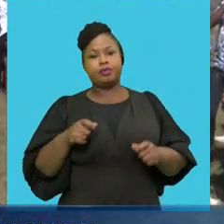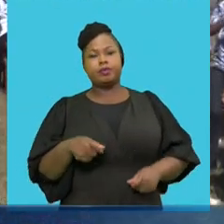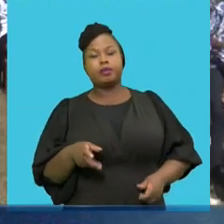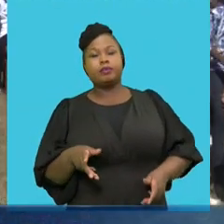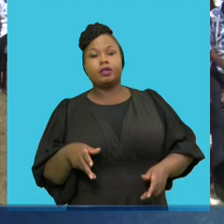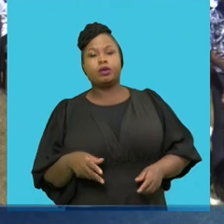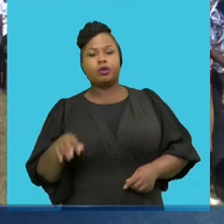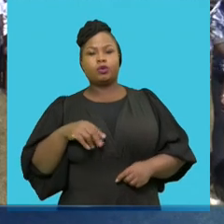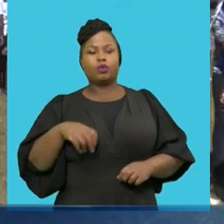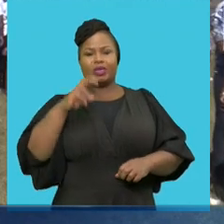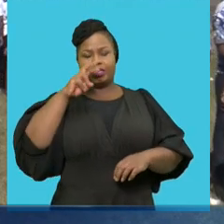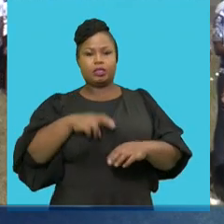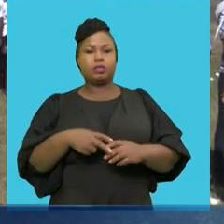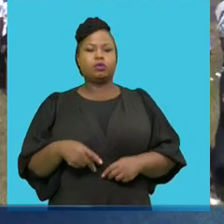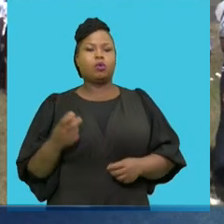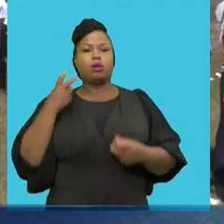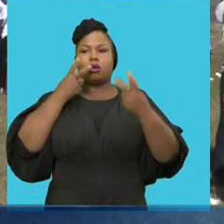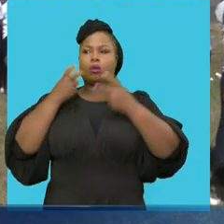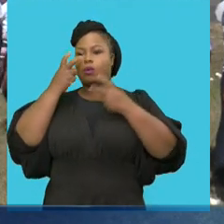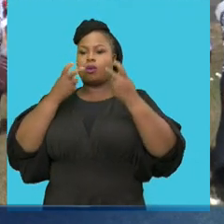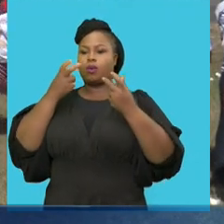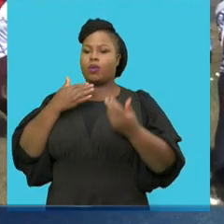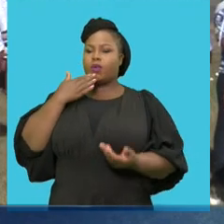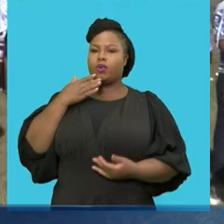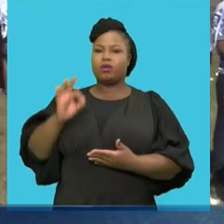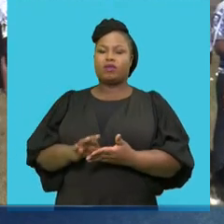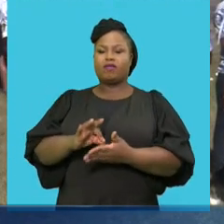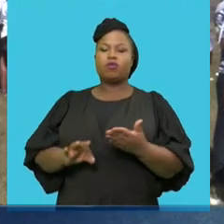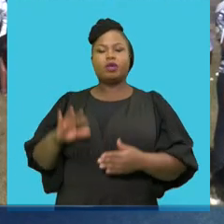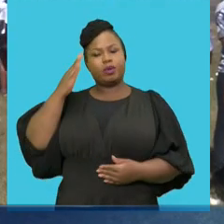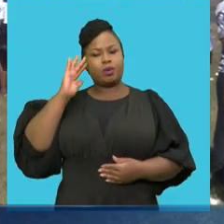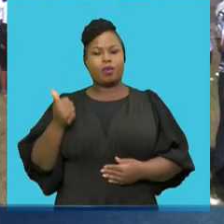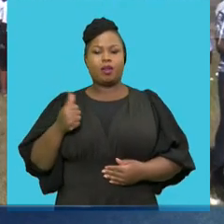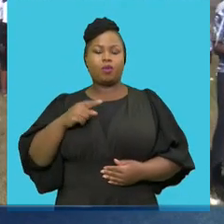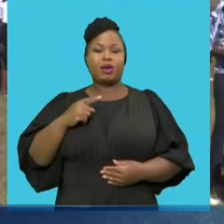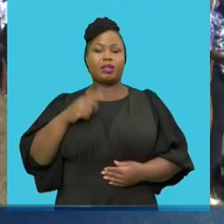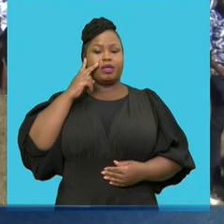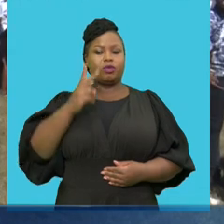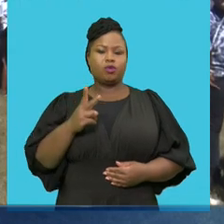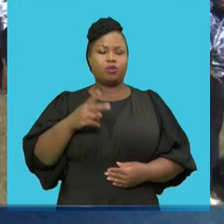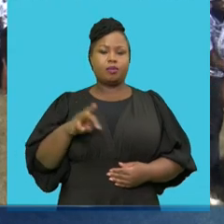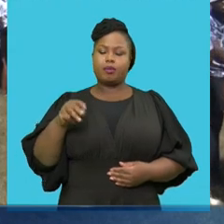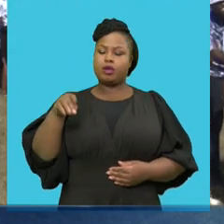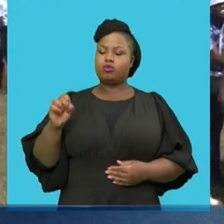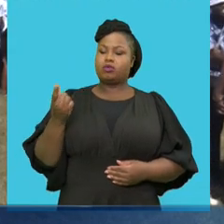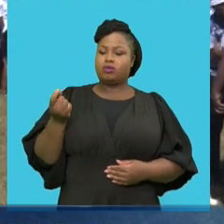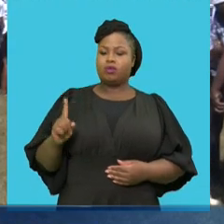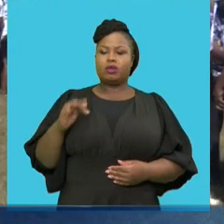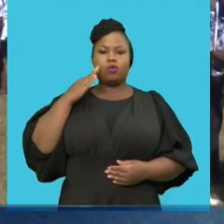badingi ukufuna baphumpute ukuthi uma yotela inkatha ubuholi obunjalo bahle bebulindele. Ababuka ukuthi uMabaso wenzeni